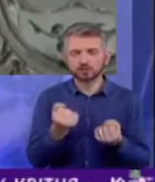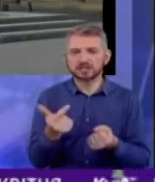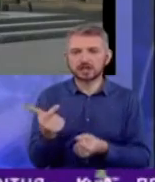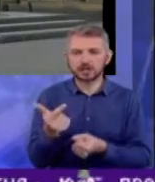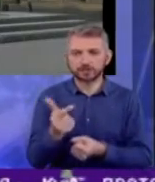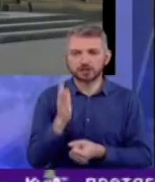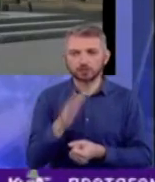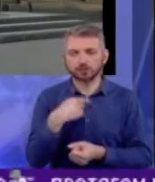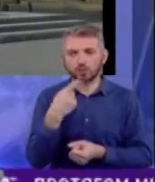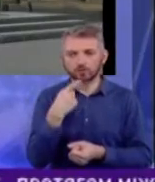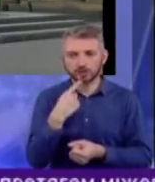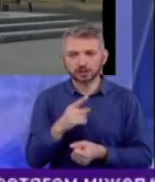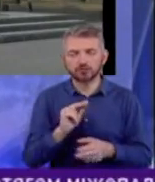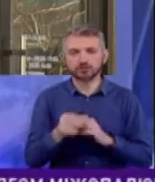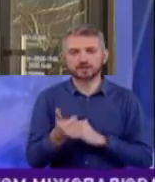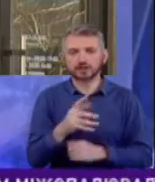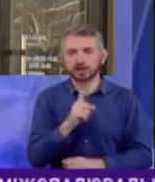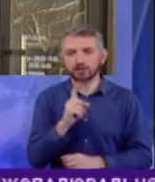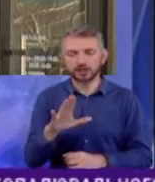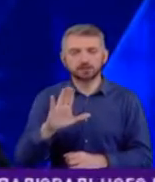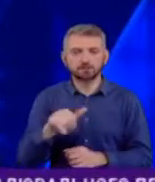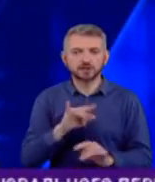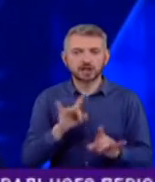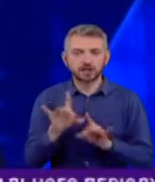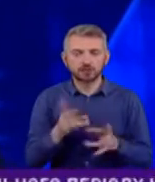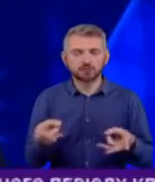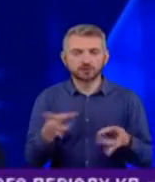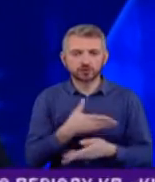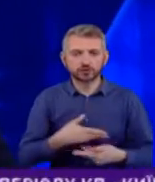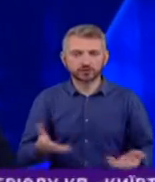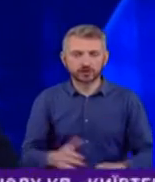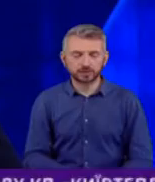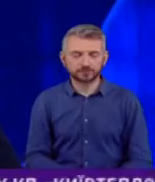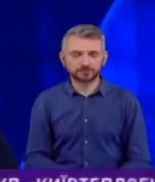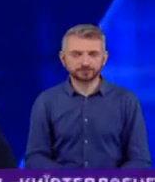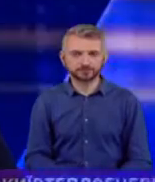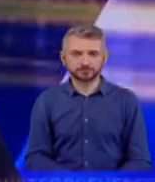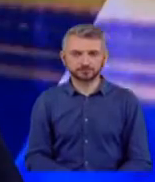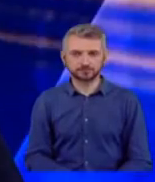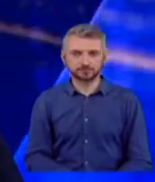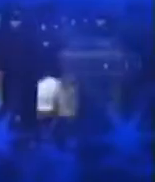говорити, як я і сказав, за кілька хвилин, акурат після реклами. Не перемикайтеся, залишайтеся з нами.